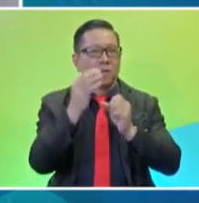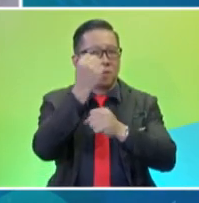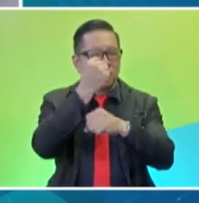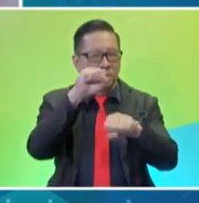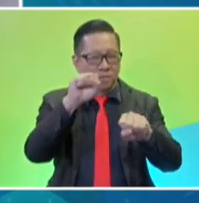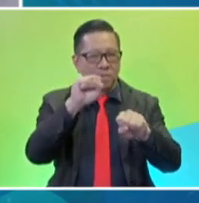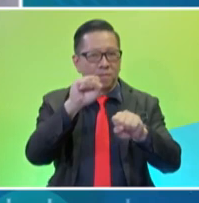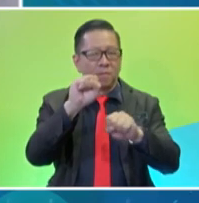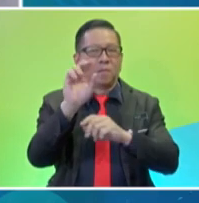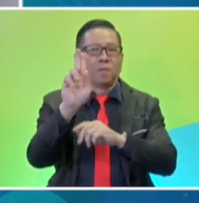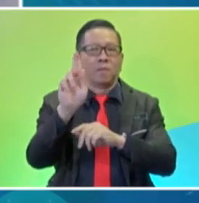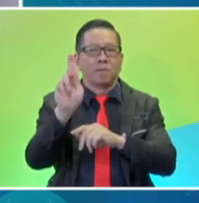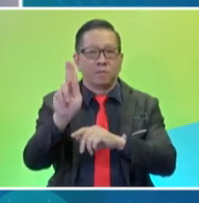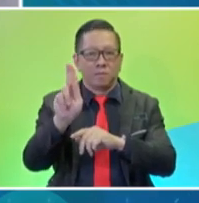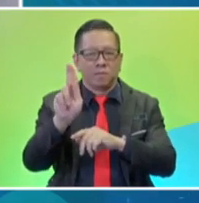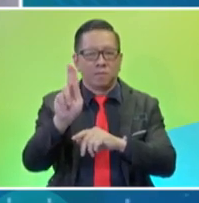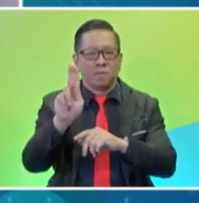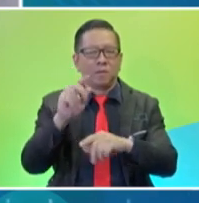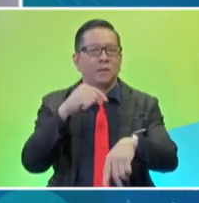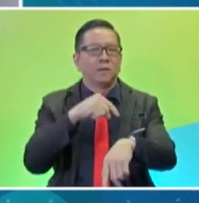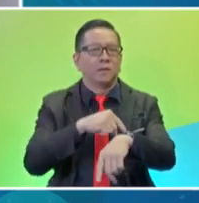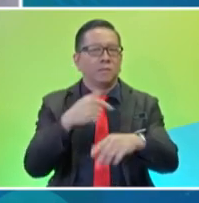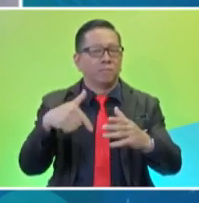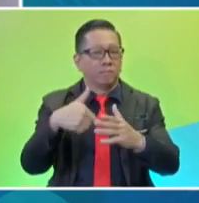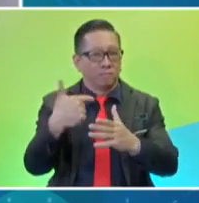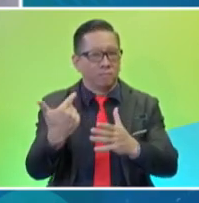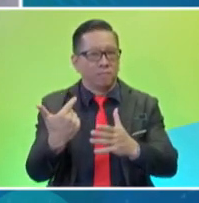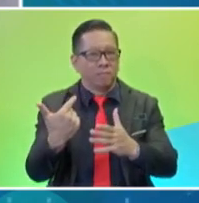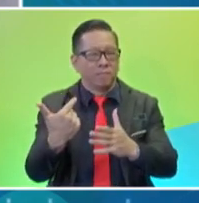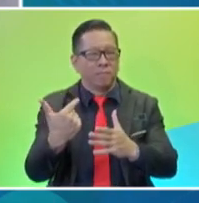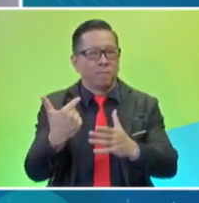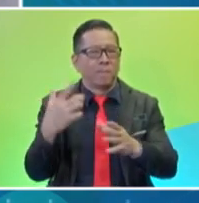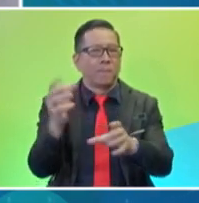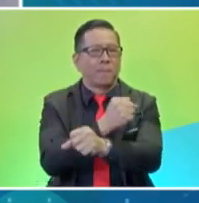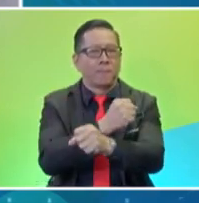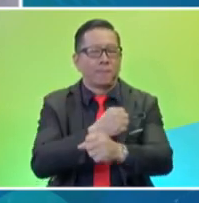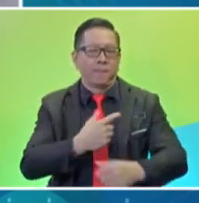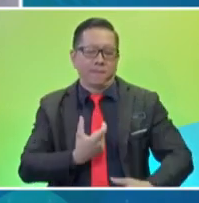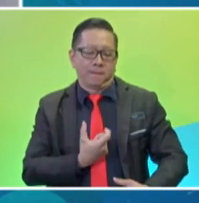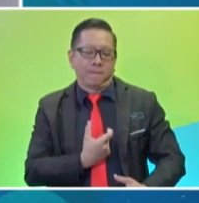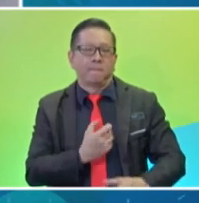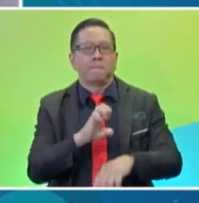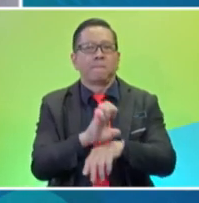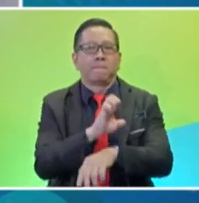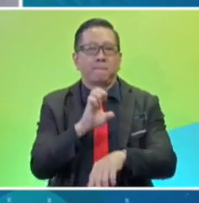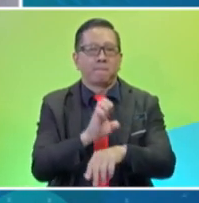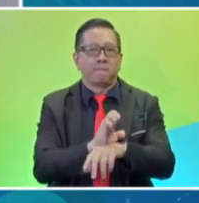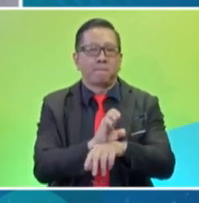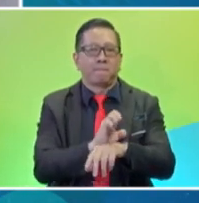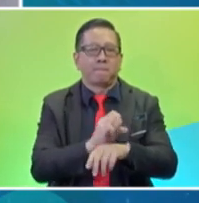2016 di Rio de Janeiro di mana beliau memenangi tingkat emas dalam acara 100 m